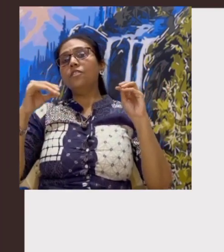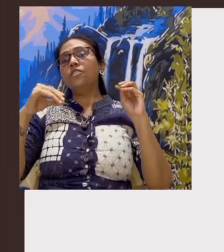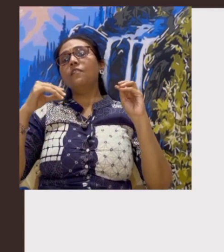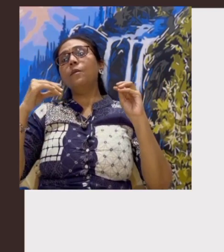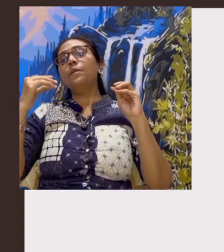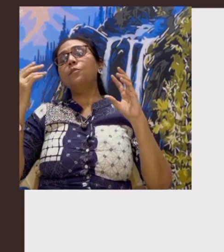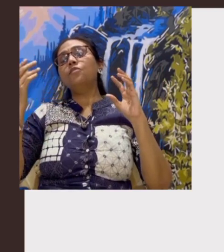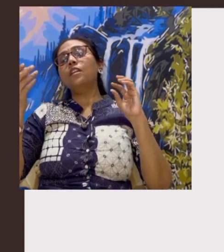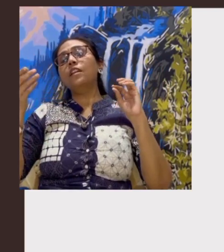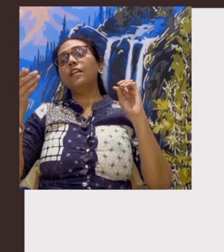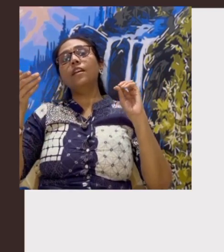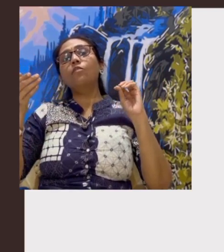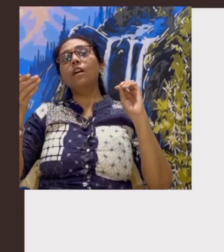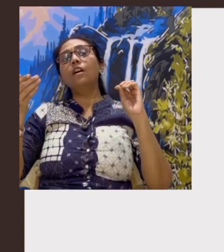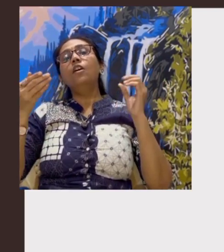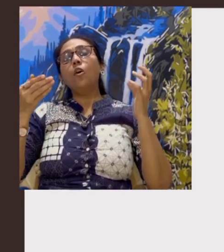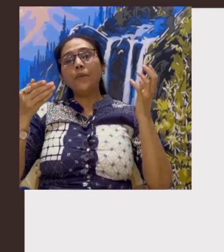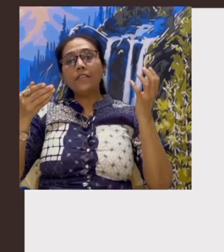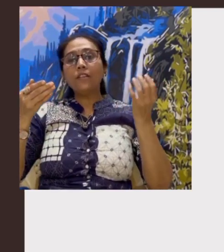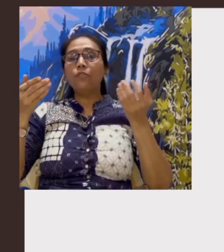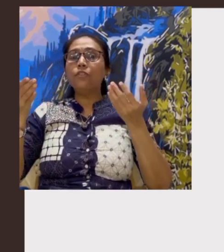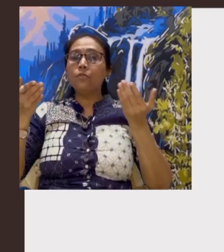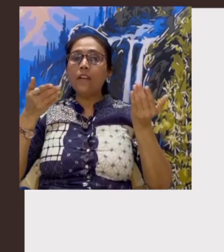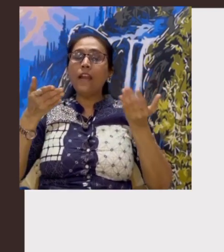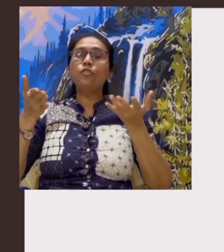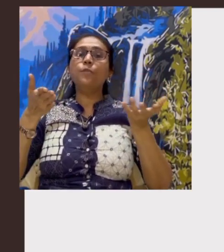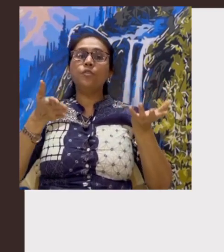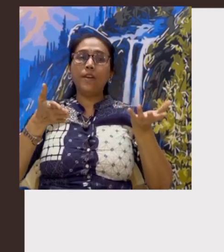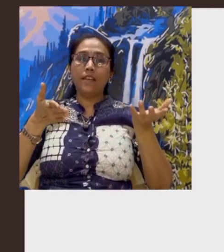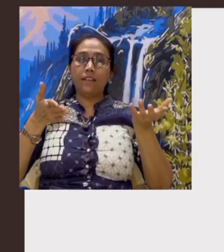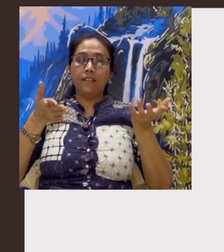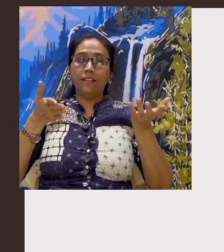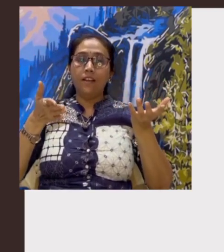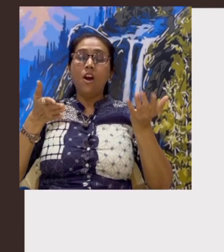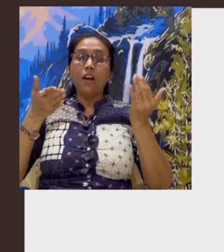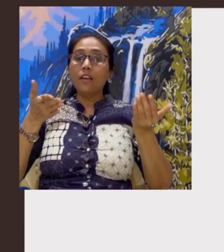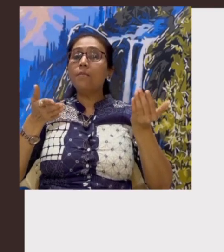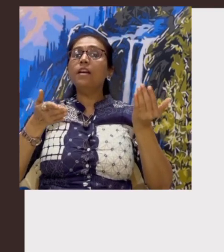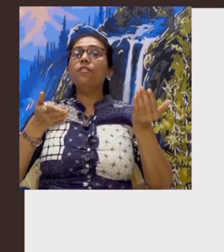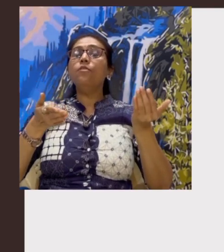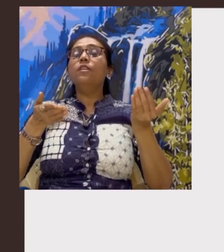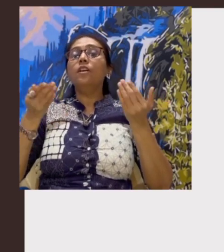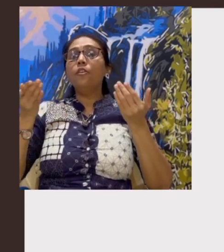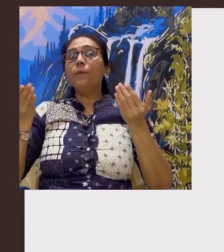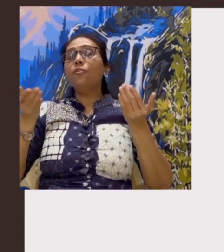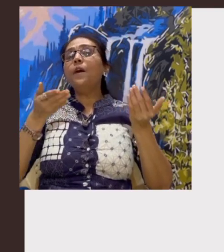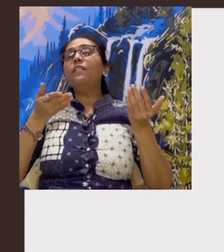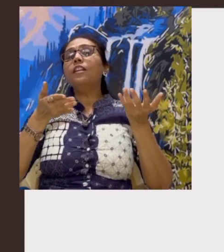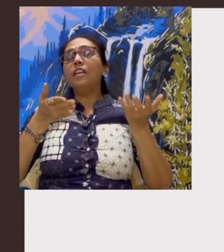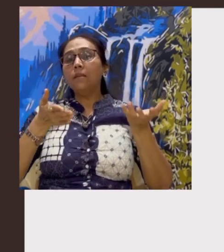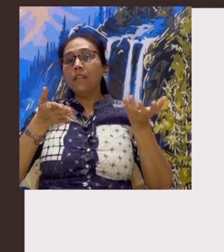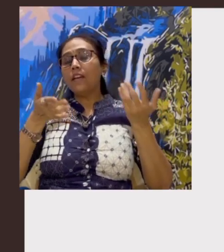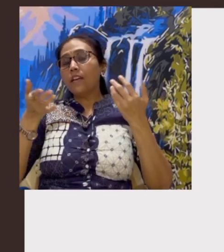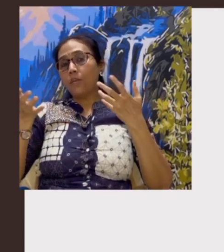इंफ्रास्ट्रक्चर डेवलपमेंट प्रोजेक्ट के लिए क्या होगा ऑब्वियसली कोई ना कोई लैंड तो बीच में आएगी और अगर मान लो गवर्नमेंट को पावर